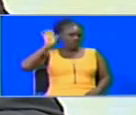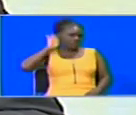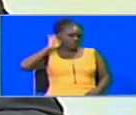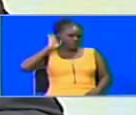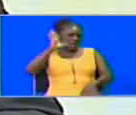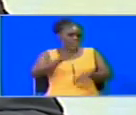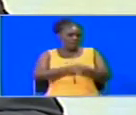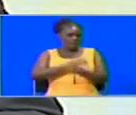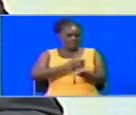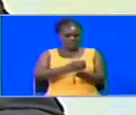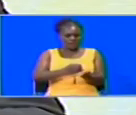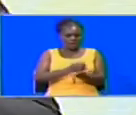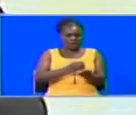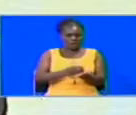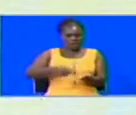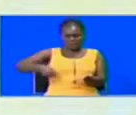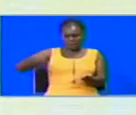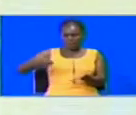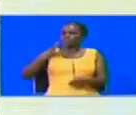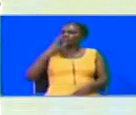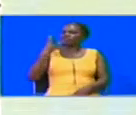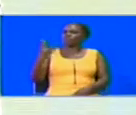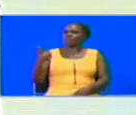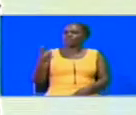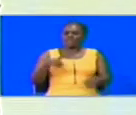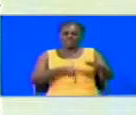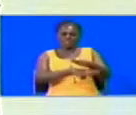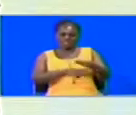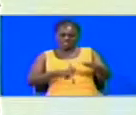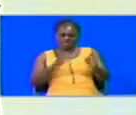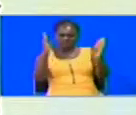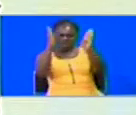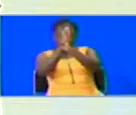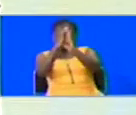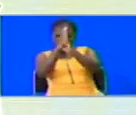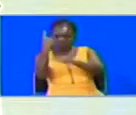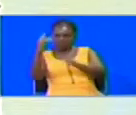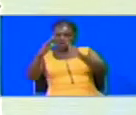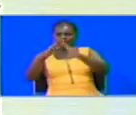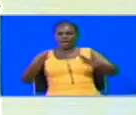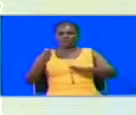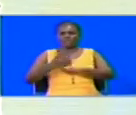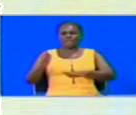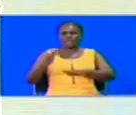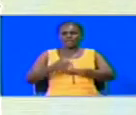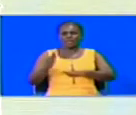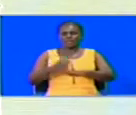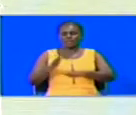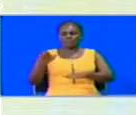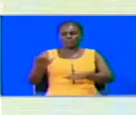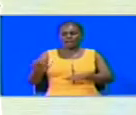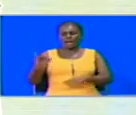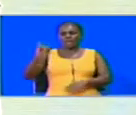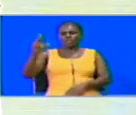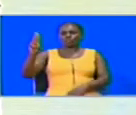wamenasa kahawa magunia 400 iliyokuwa imeibwa na kufichwa katika nyumba kodisha eneo la Murera mjini